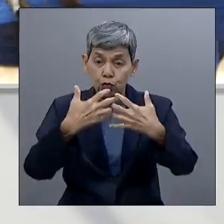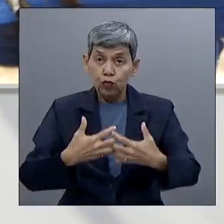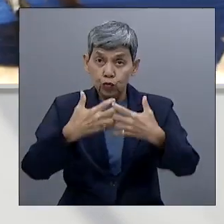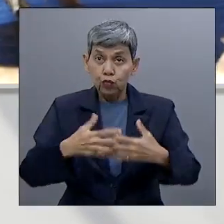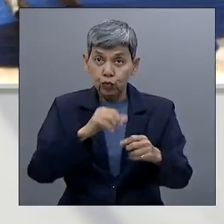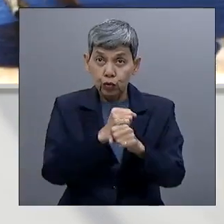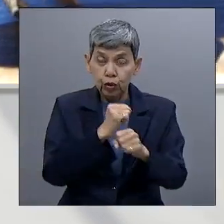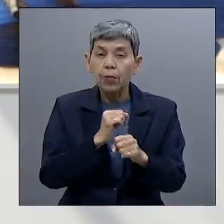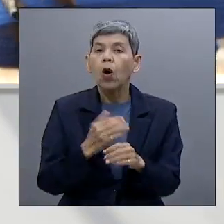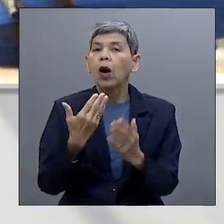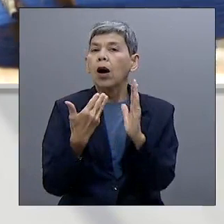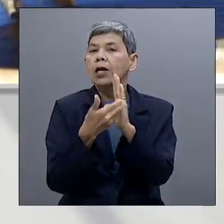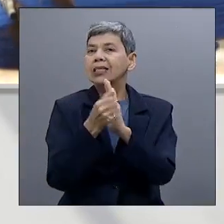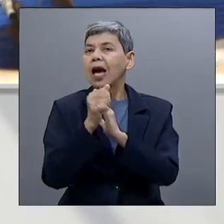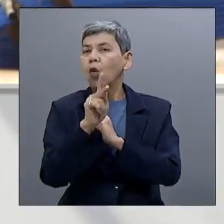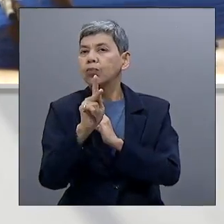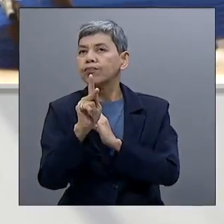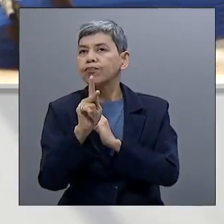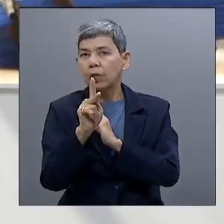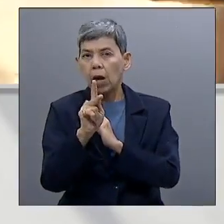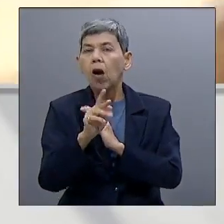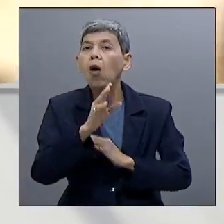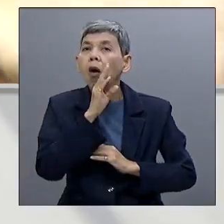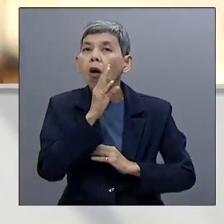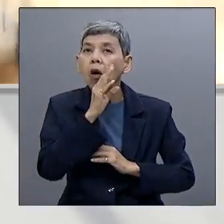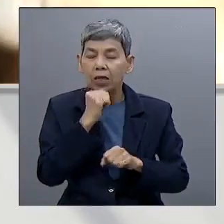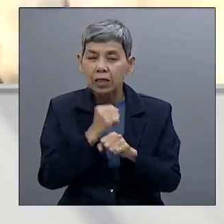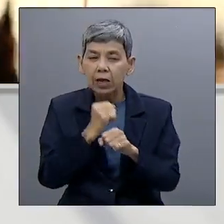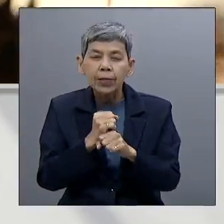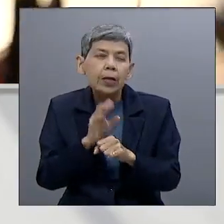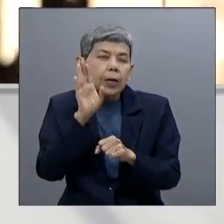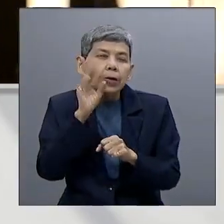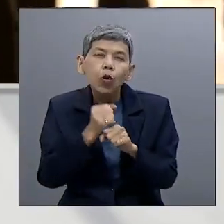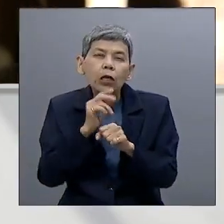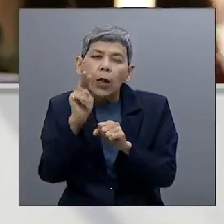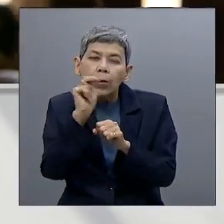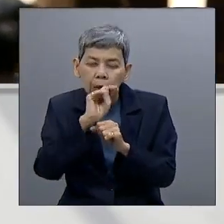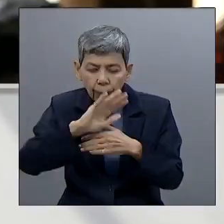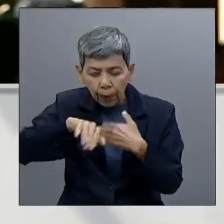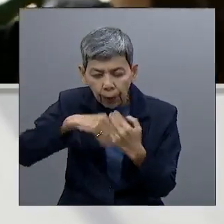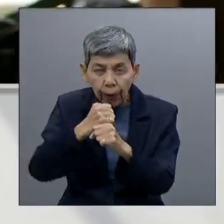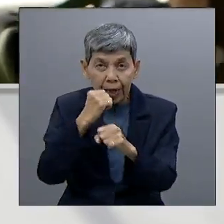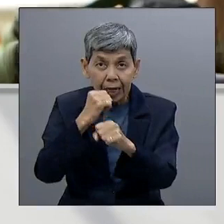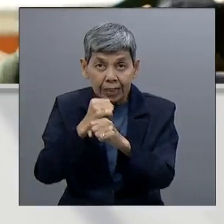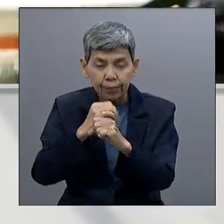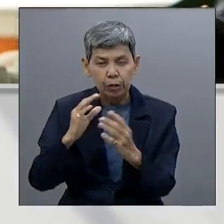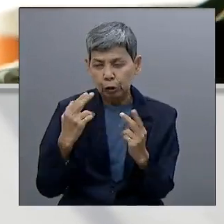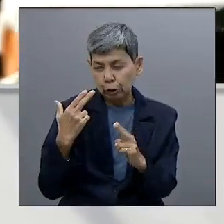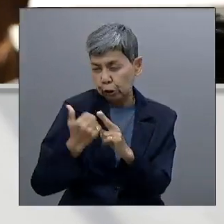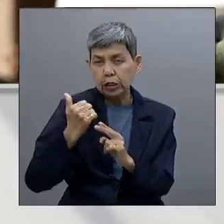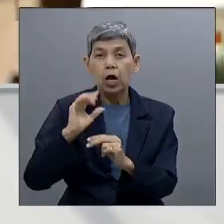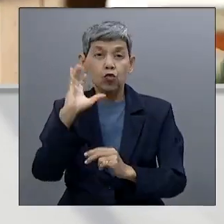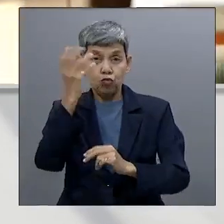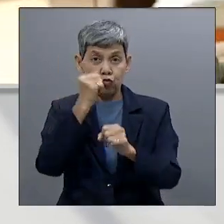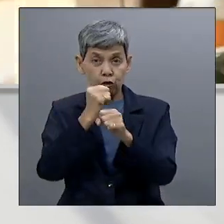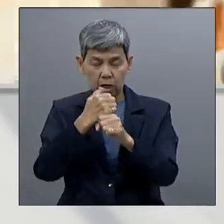ามที่จังหวัดสกลนครได้ค่ะถึงแม้ว่าภาคครามจังหวัดสกลนครเนี่ยจะถูกนำไปต่อยอดในระดับสากลได้แล้ว